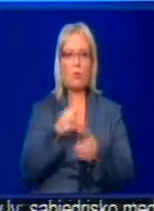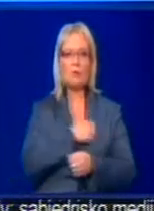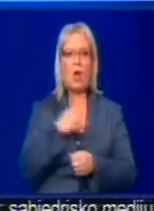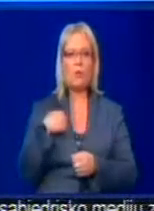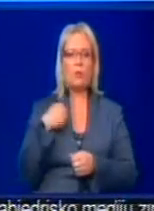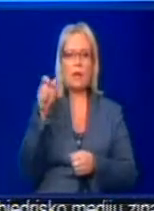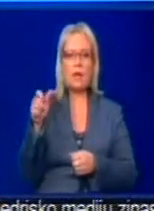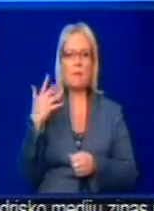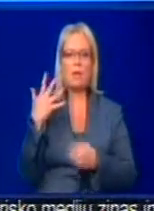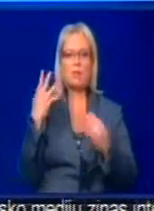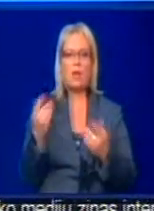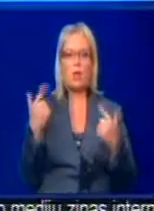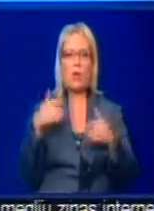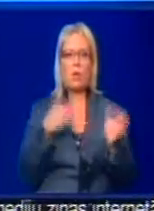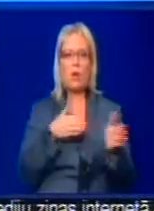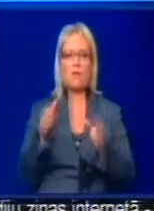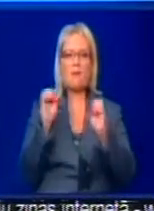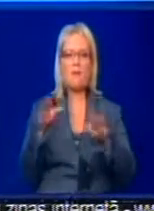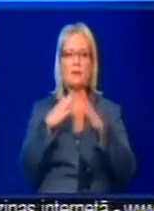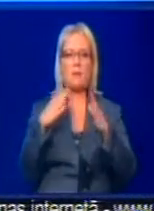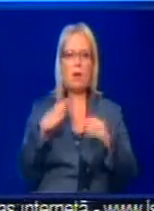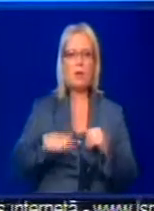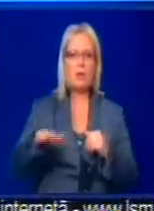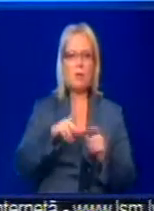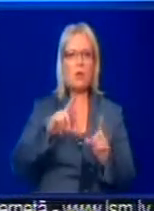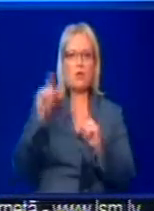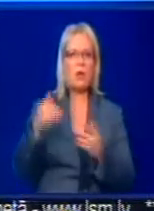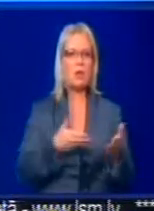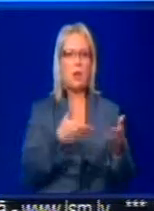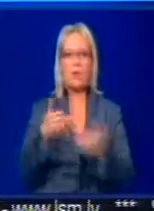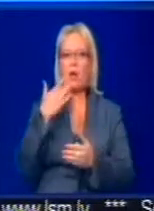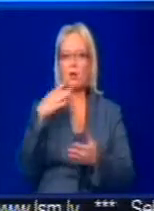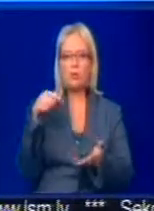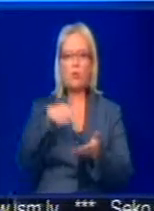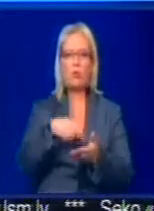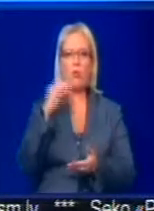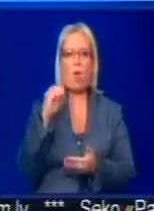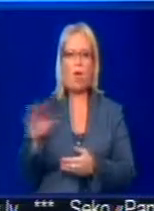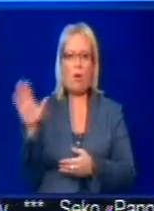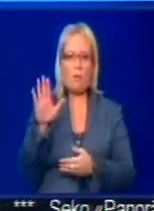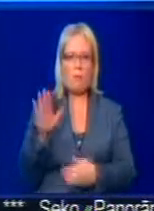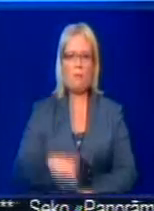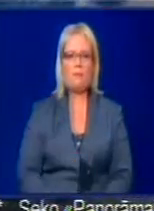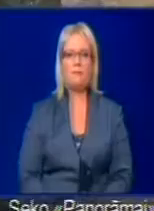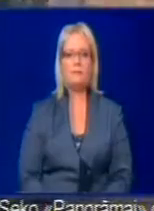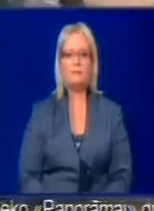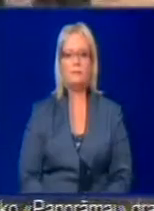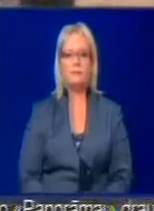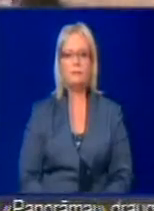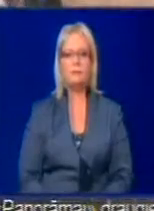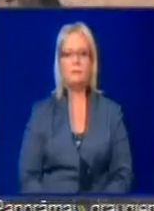kaujiniekiem 5 dienu laikā jābūt gataviem pamest mājas un ģimeni un doties uz jebkuru karsto punktu Eiropā.